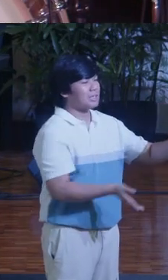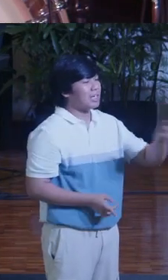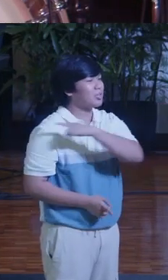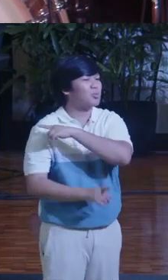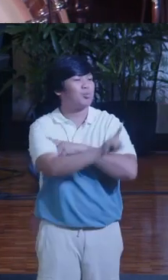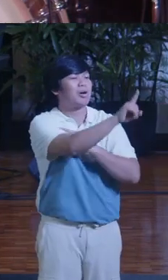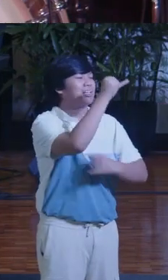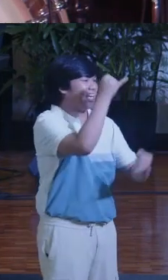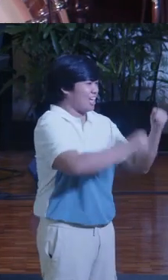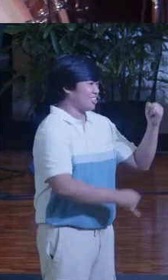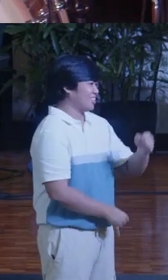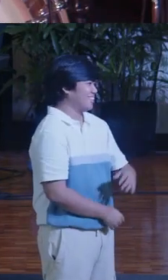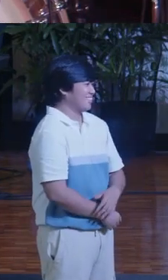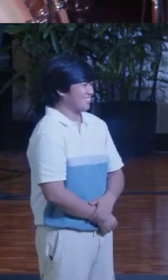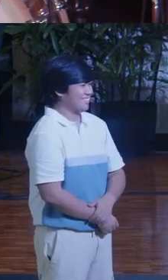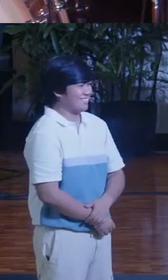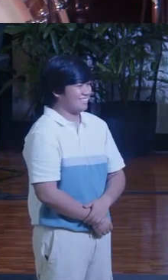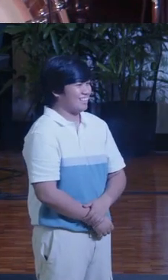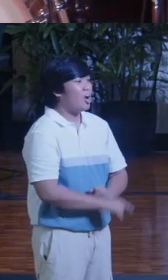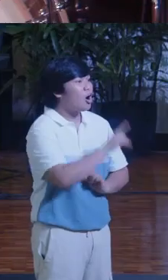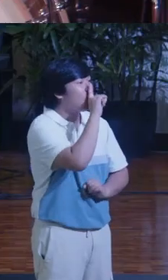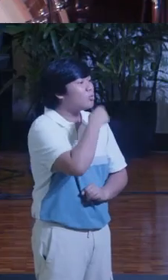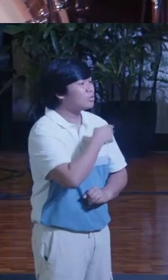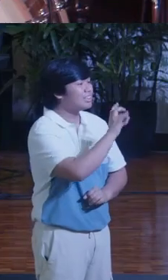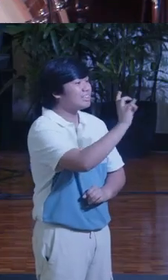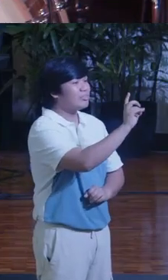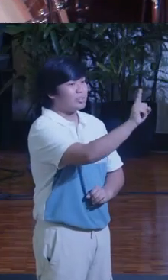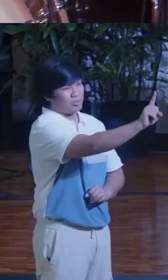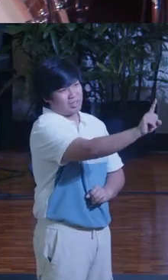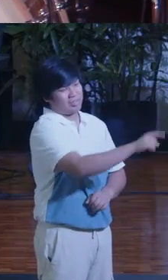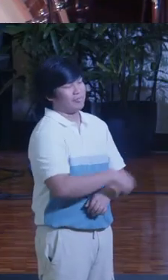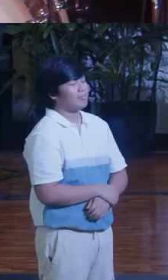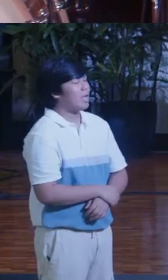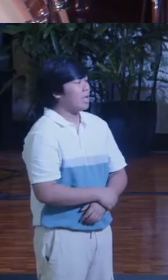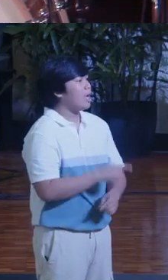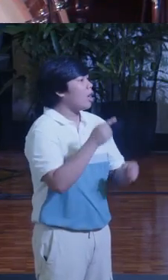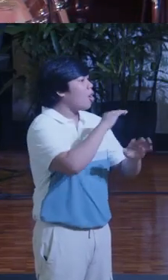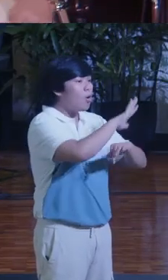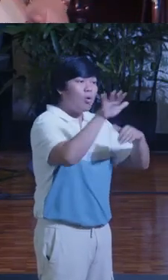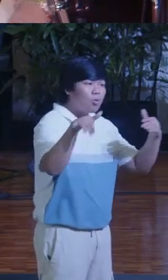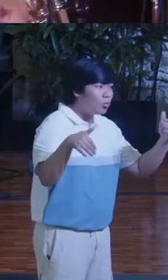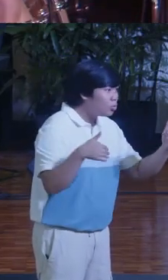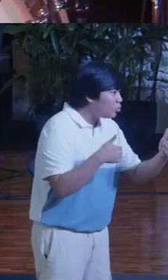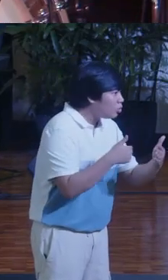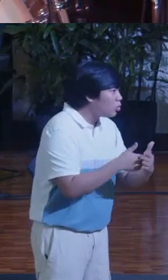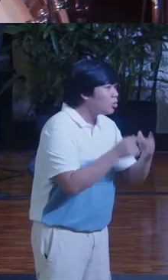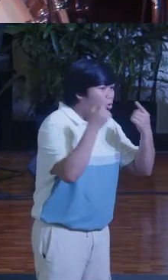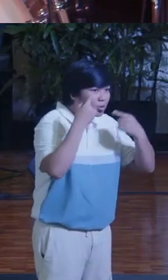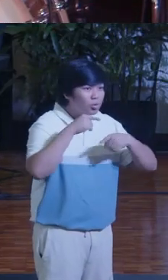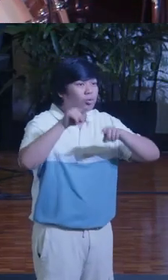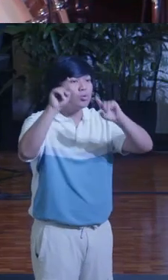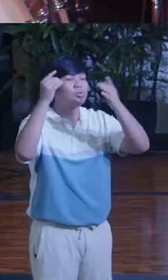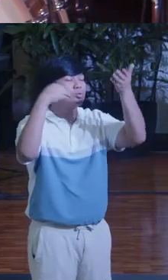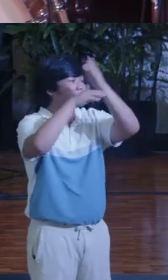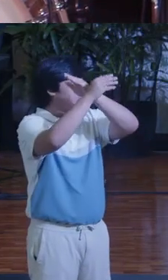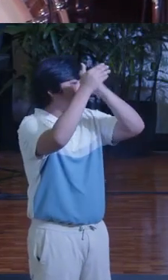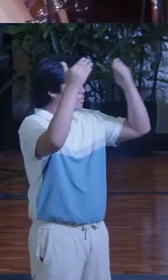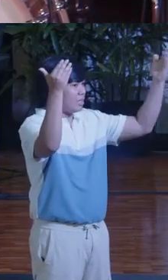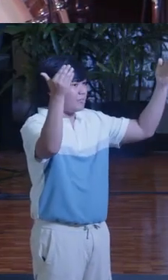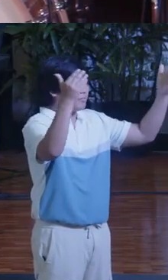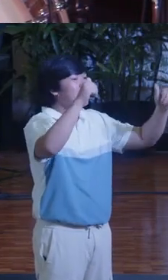71 lang po. Sila po ay nasa langit na. Sa tuwing tayo ay